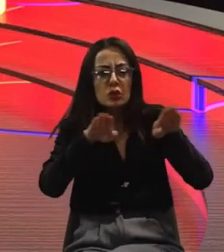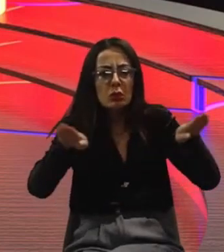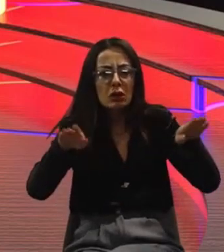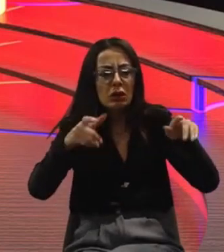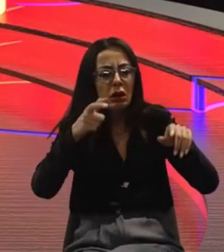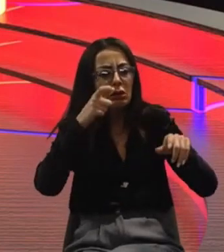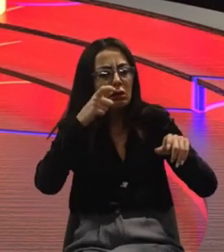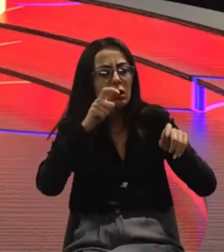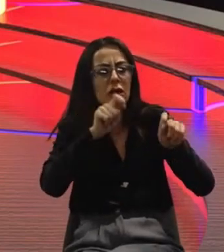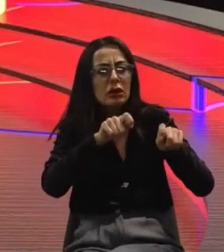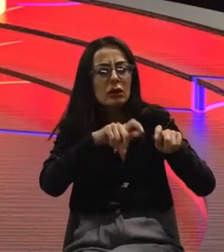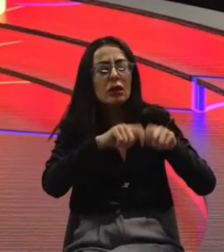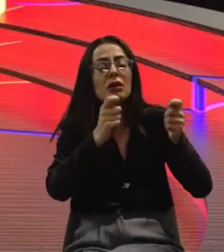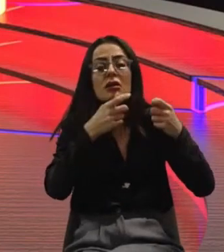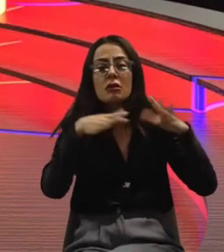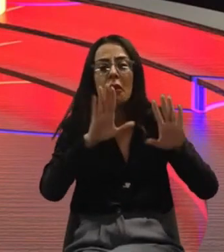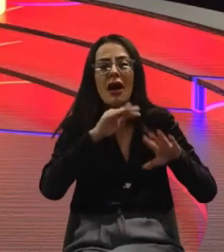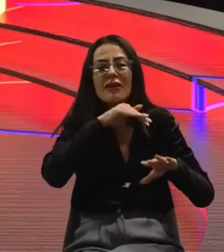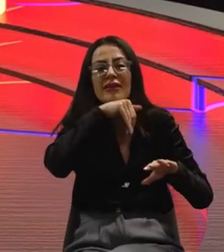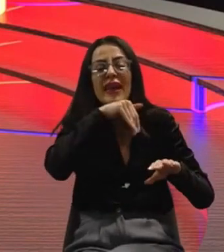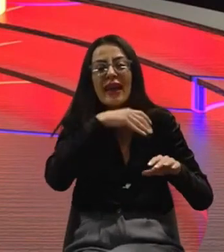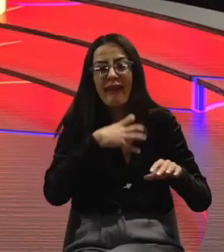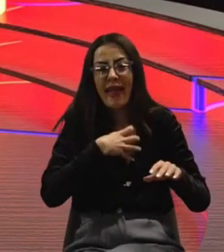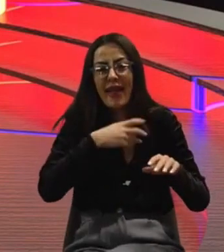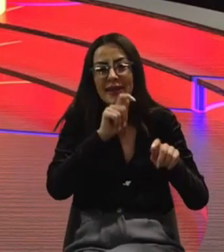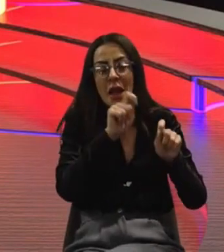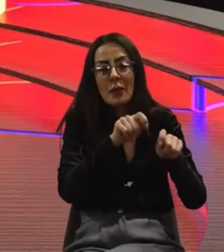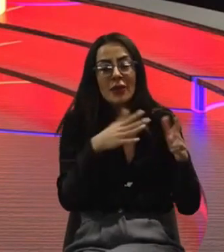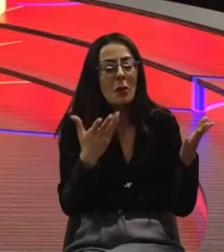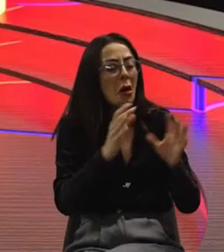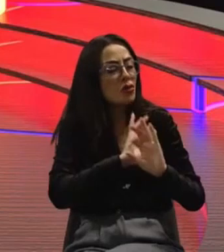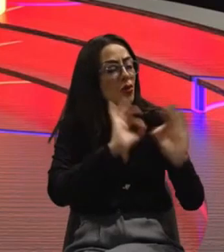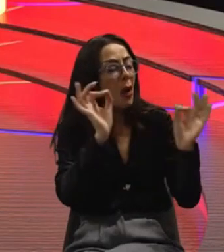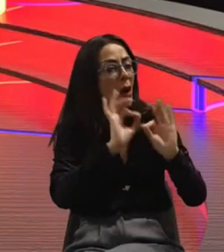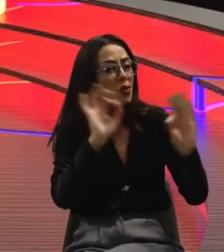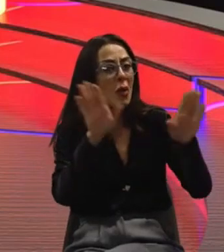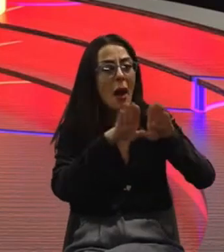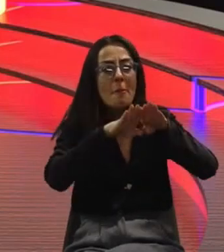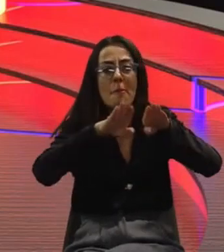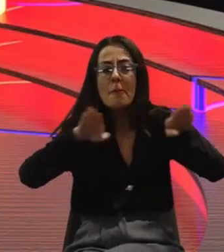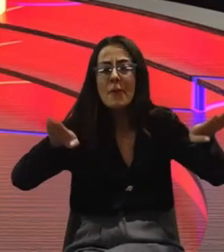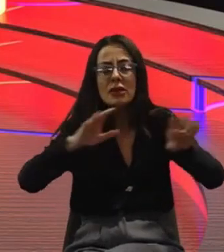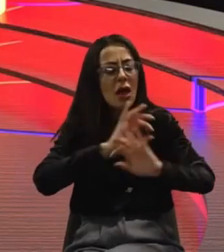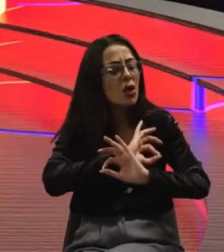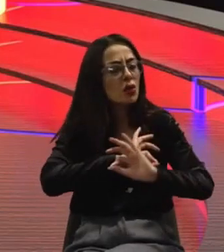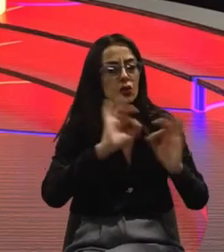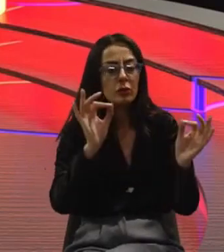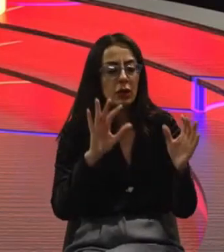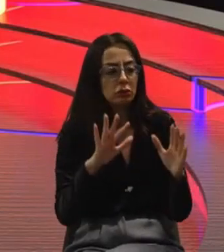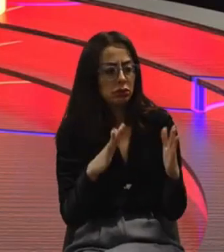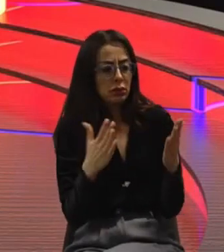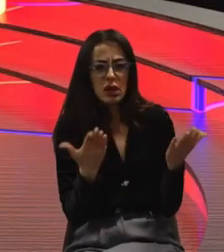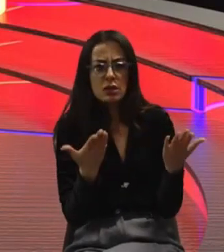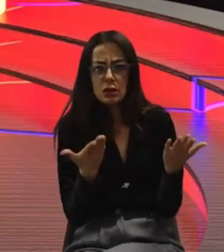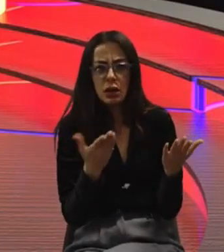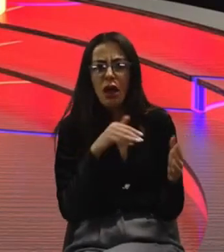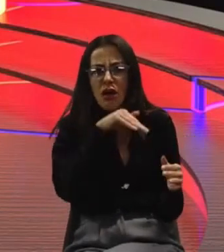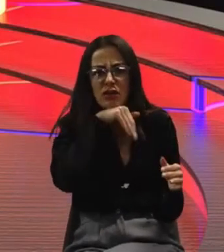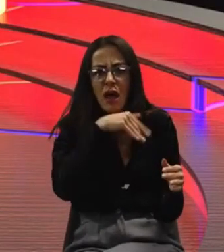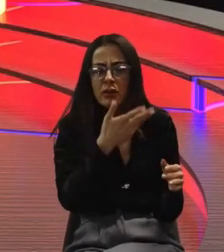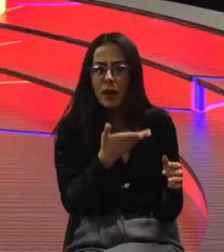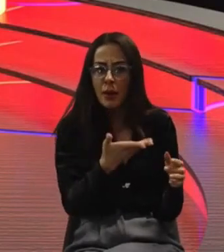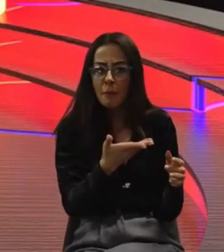Neden yaptığımı dedi ama çok güzel bir şey Mobilya nasıl ya dedim neden dedim